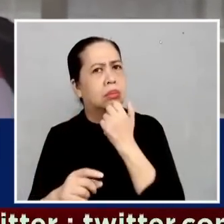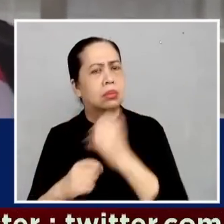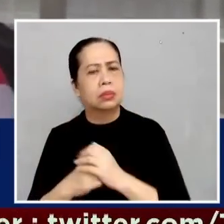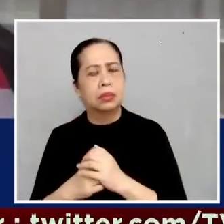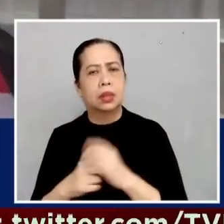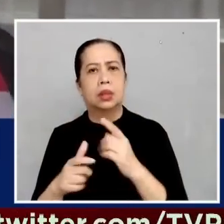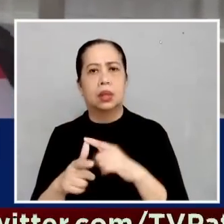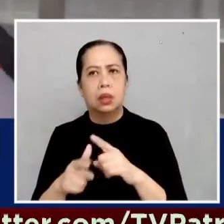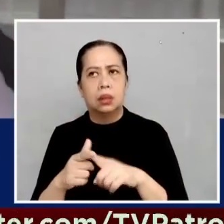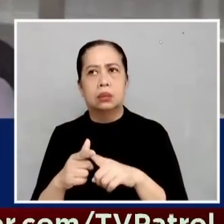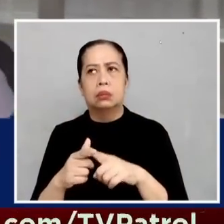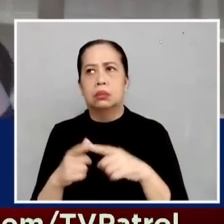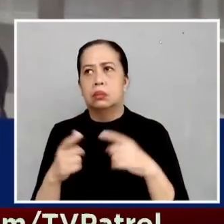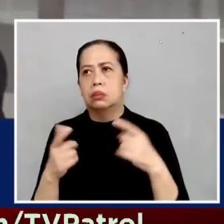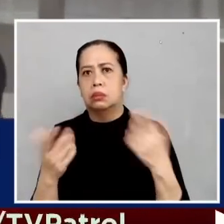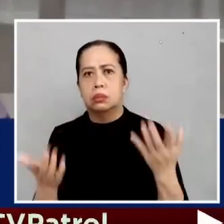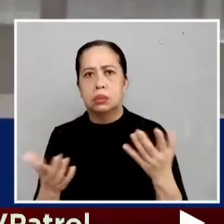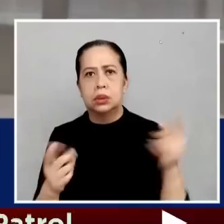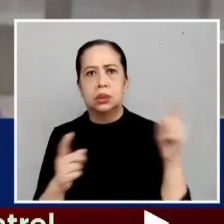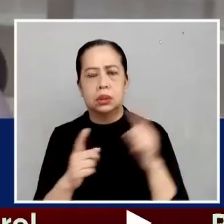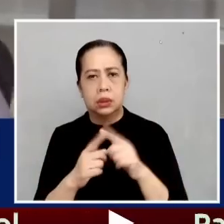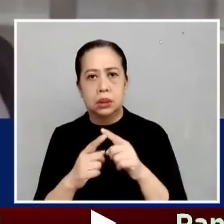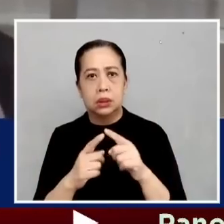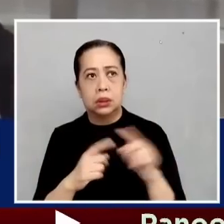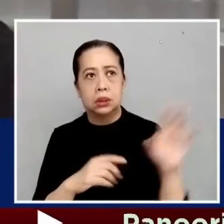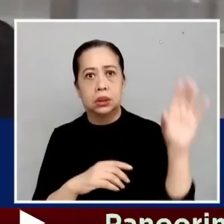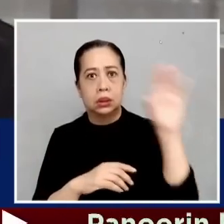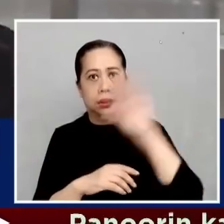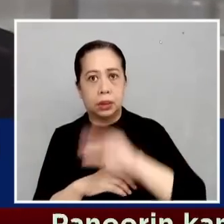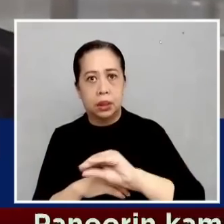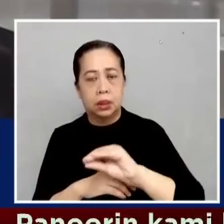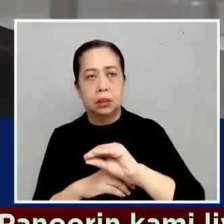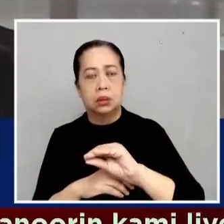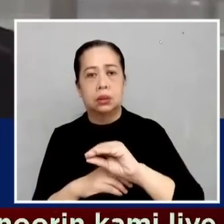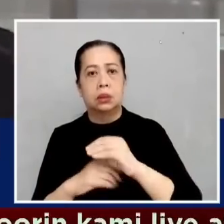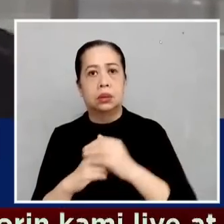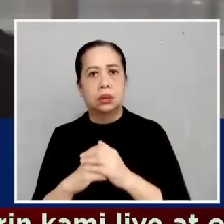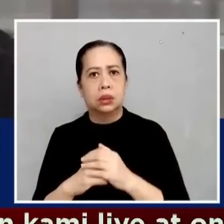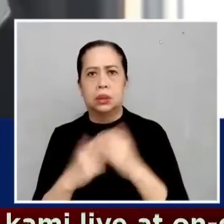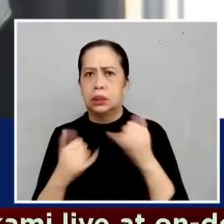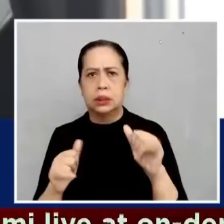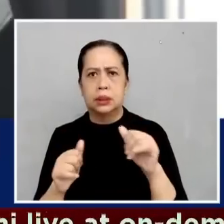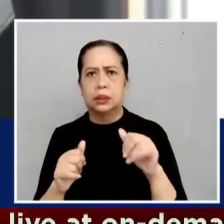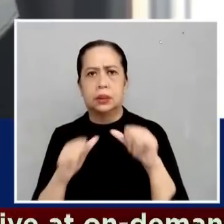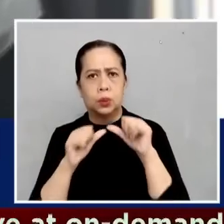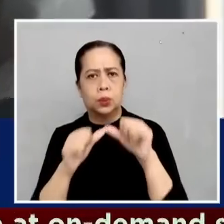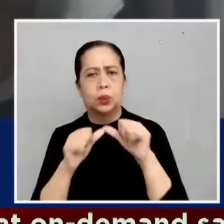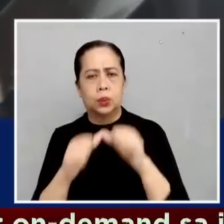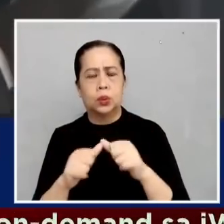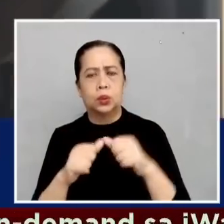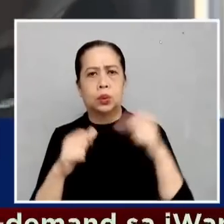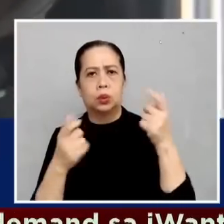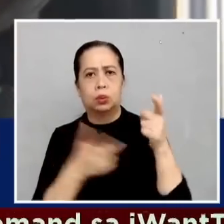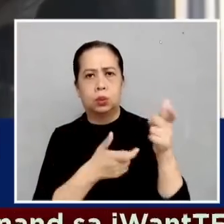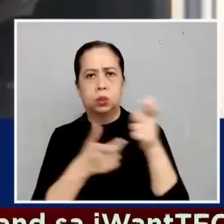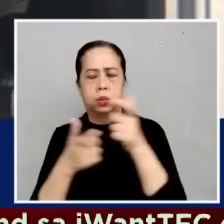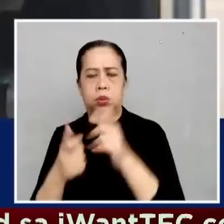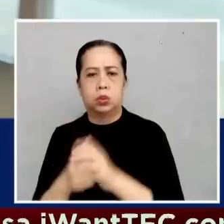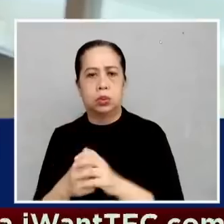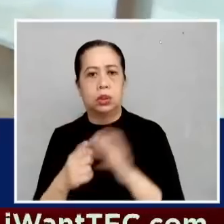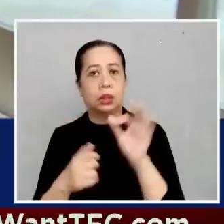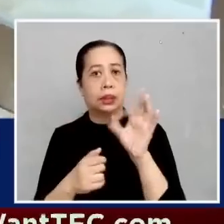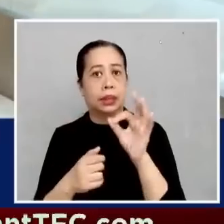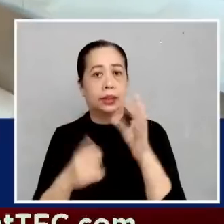yun, hanggang pagkagabi, hindi pa rin tumigil ang putukan. Bukod sa 19 ngayong